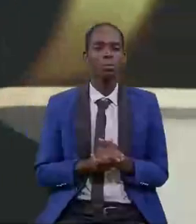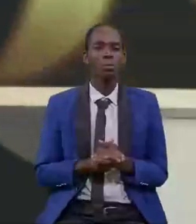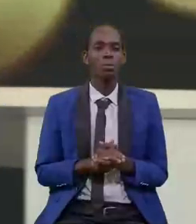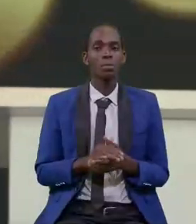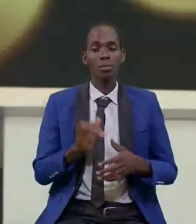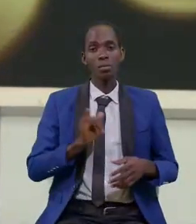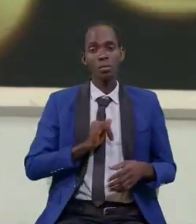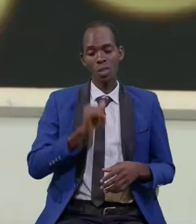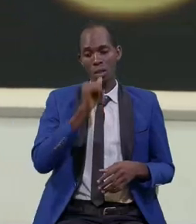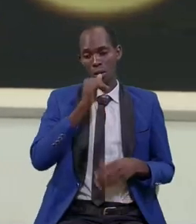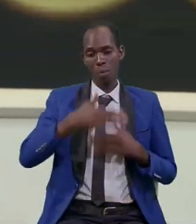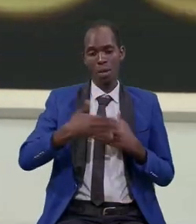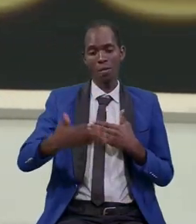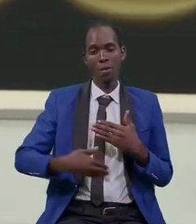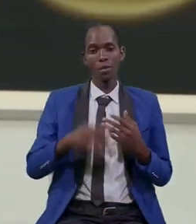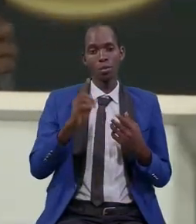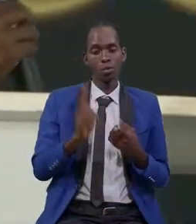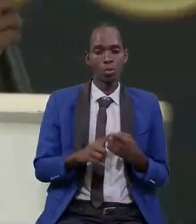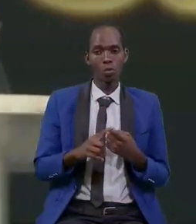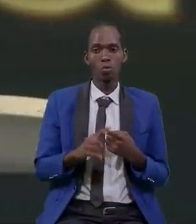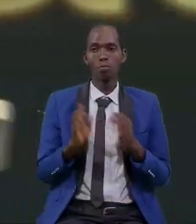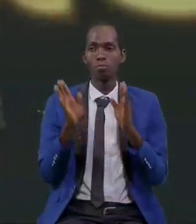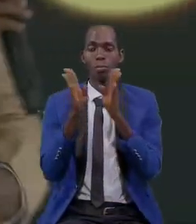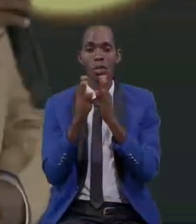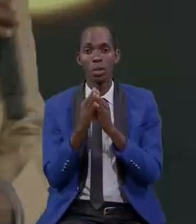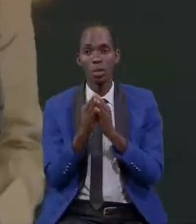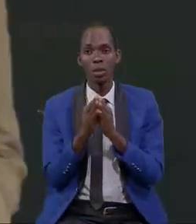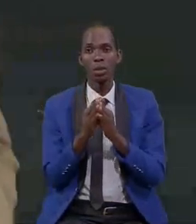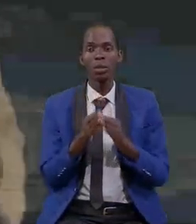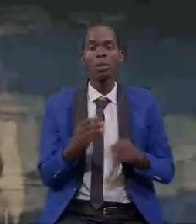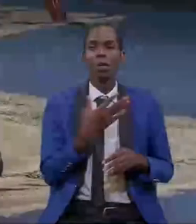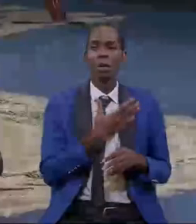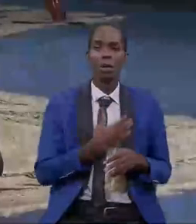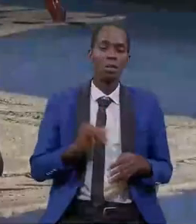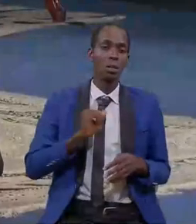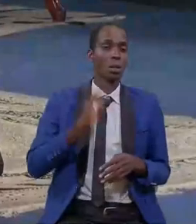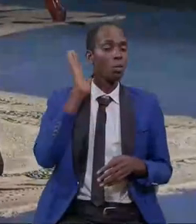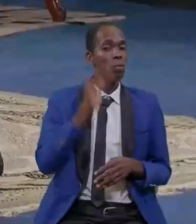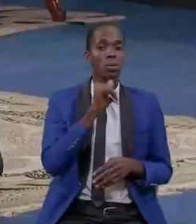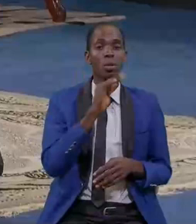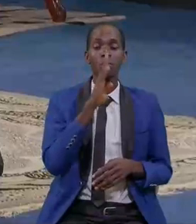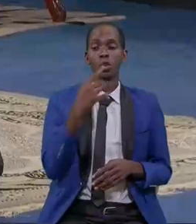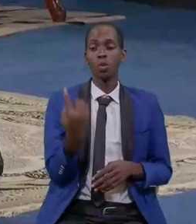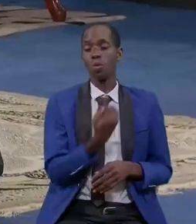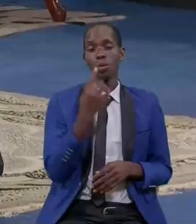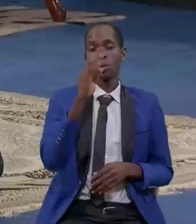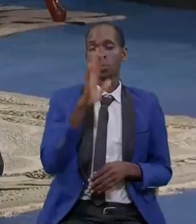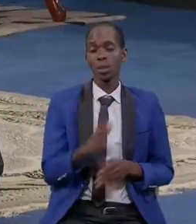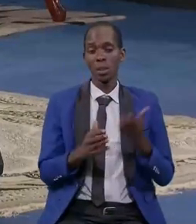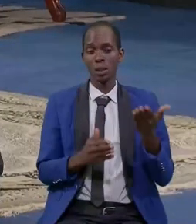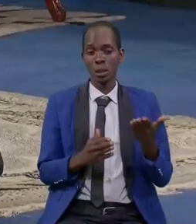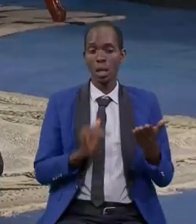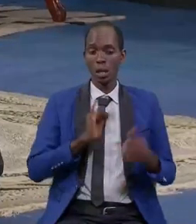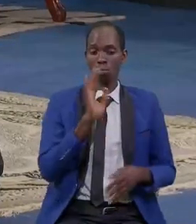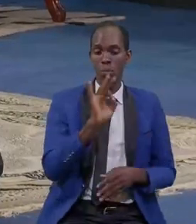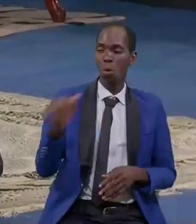Parfois, on m'invite à des conférences. Et je ne suis pas parfois le seul communicateur. Je prêche et d'autres